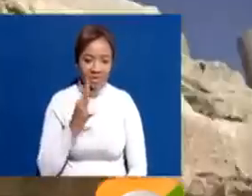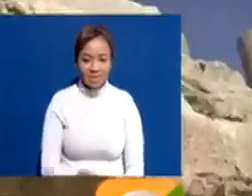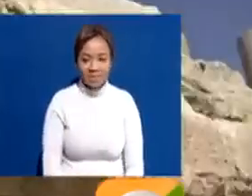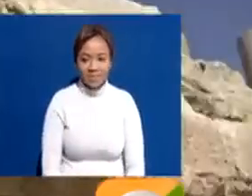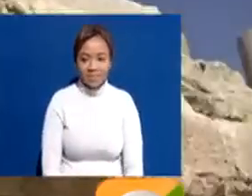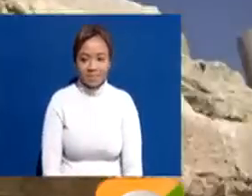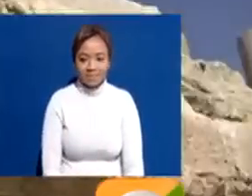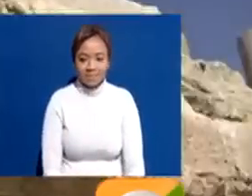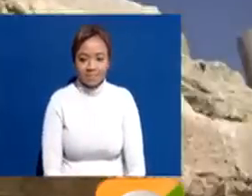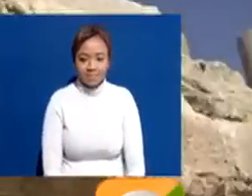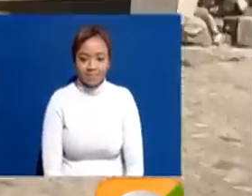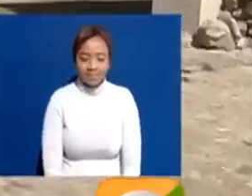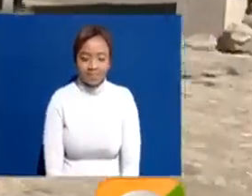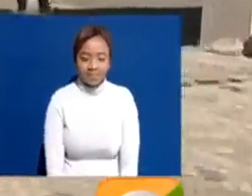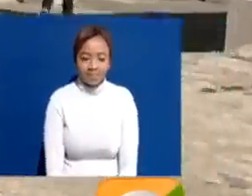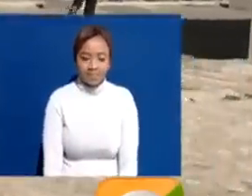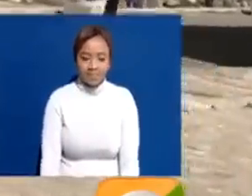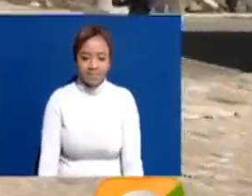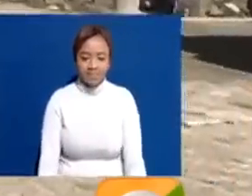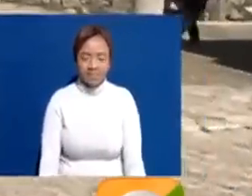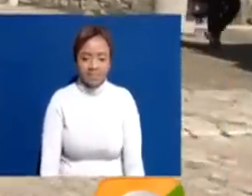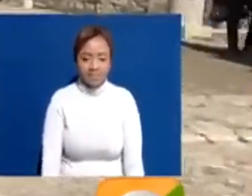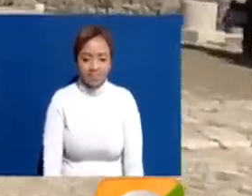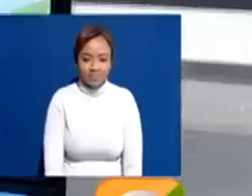Ben Kirui, runinga ya Citizen.